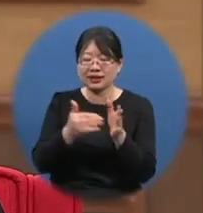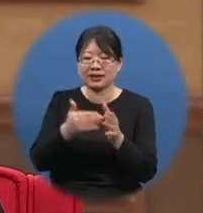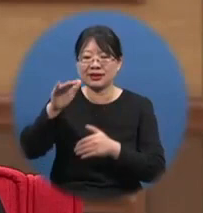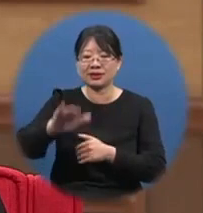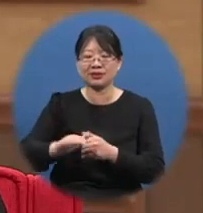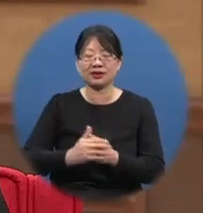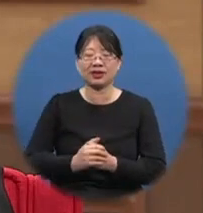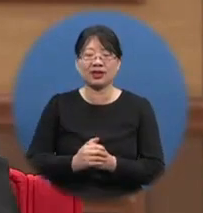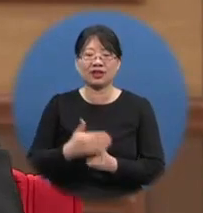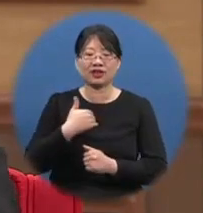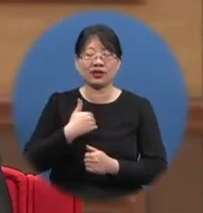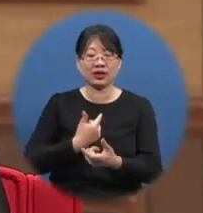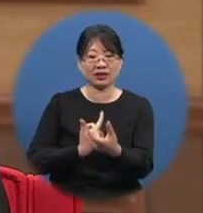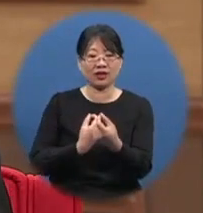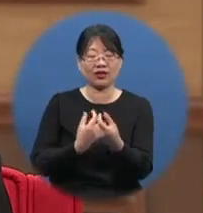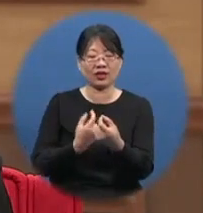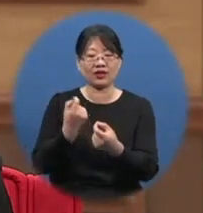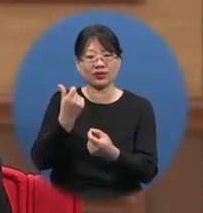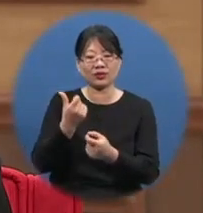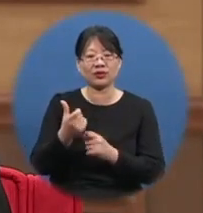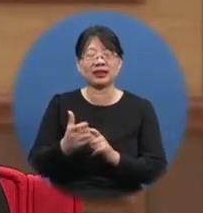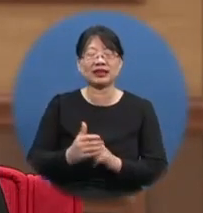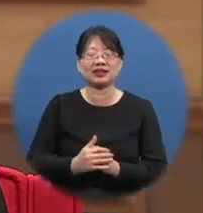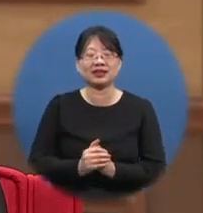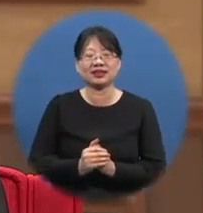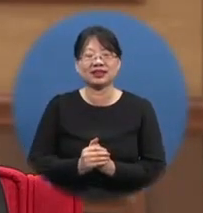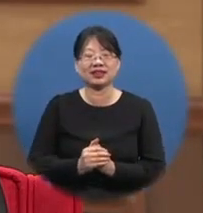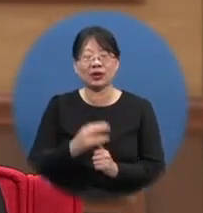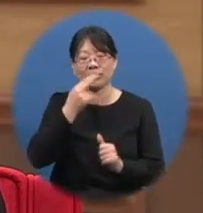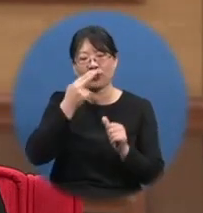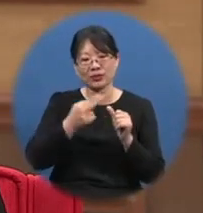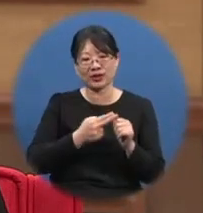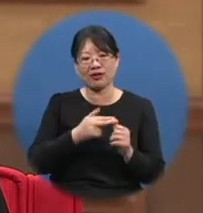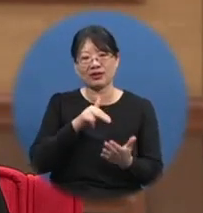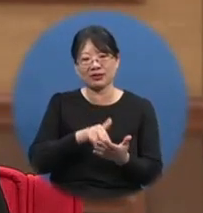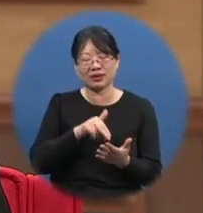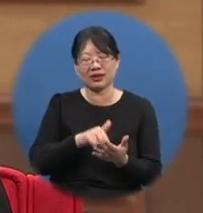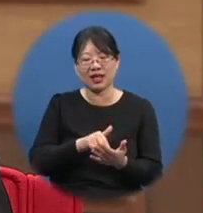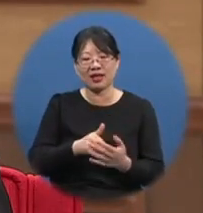하지만은 저는 그렇게 좀 굉장히 도전적으로